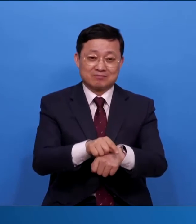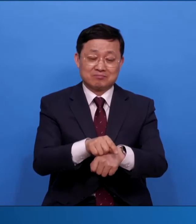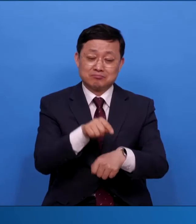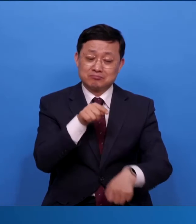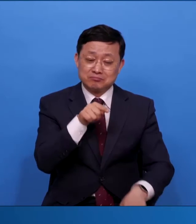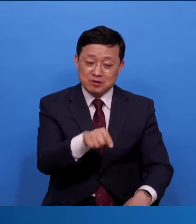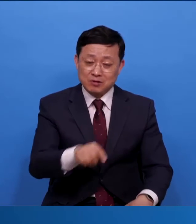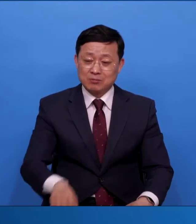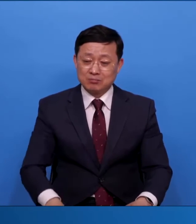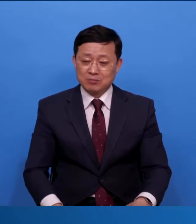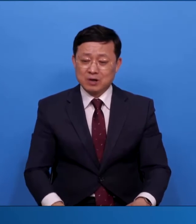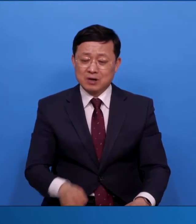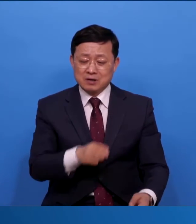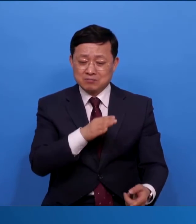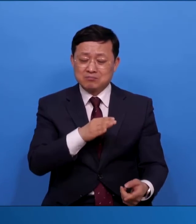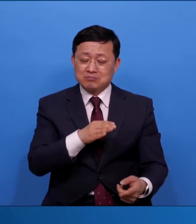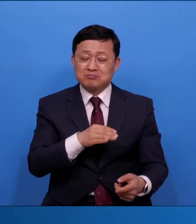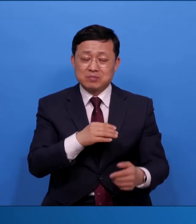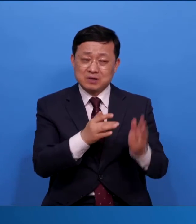있습니다.